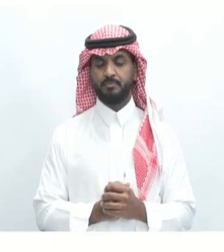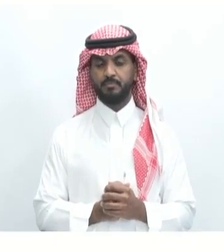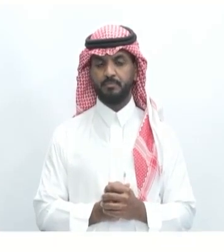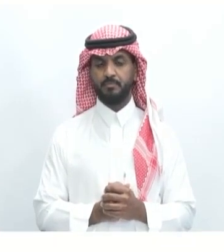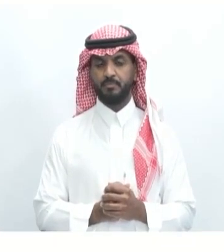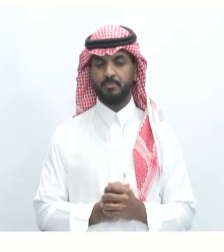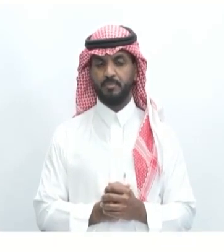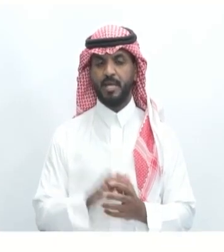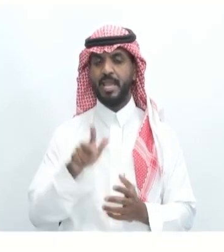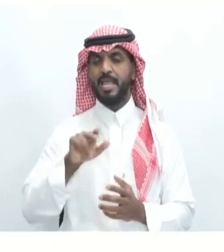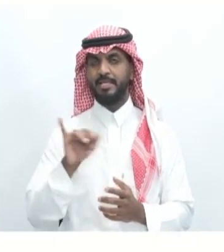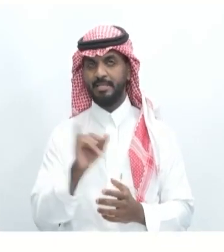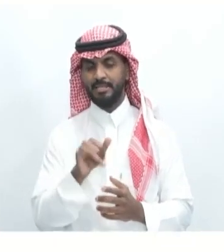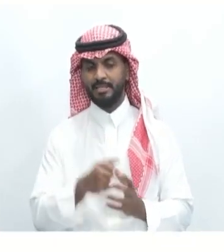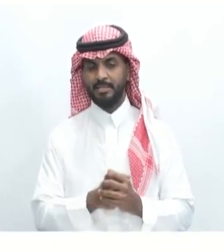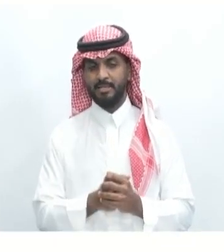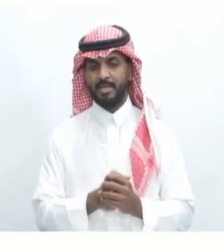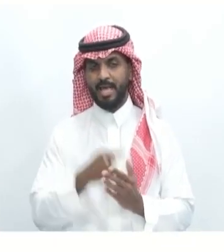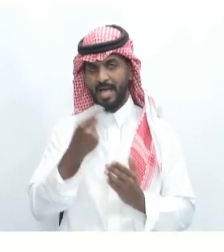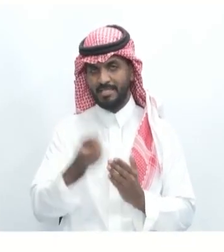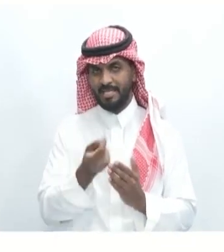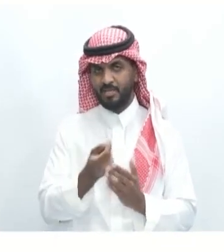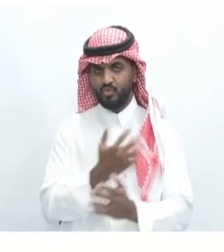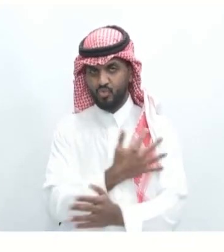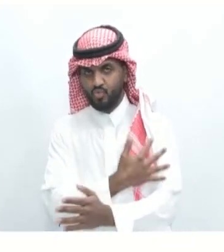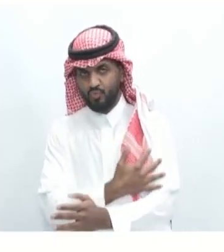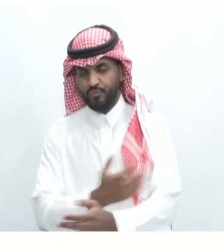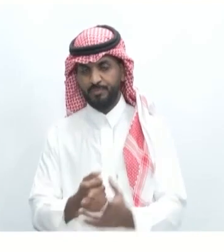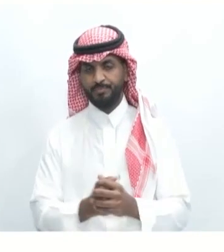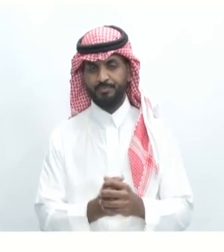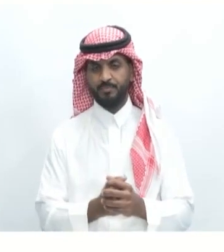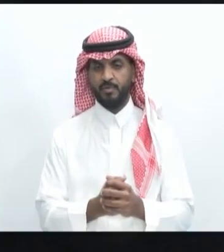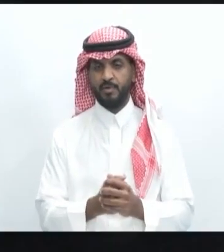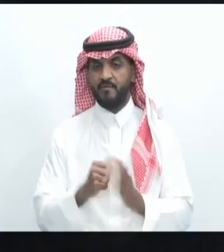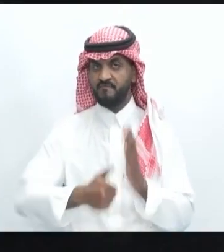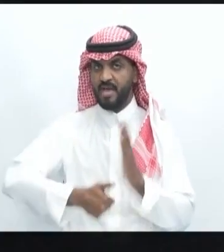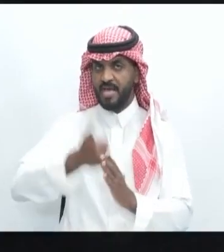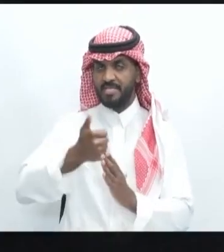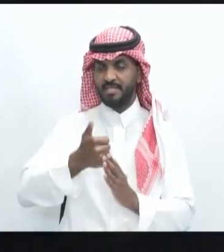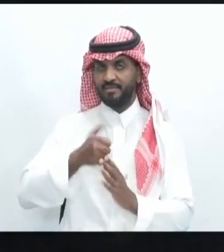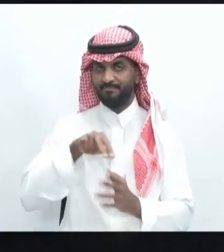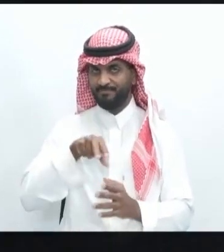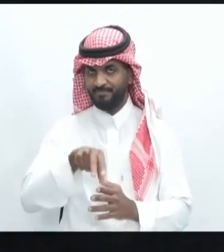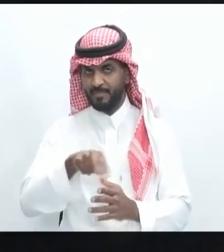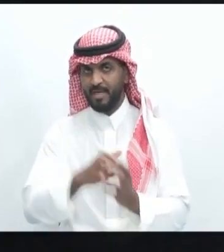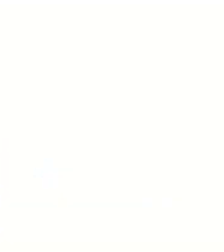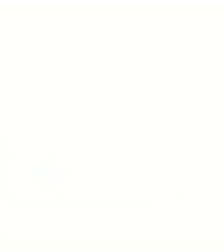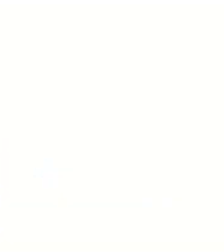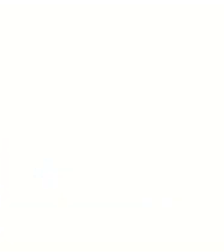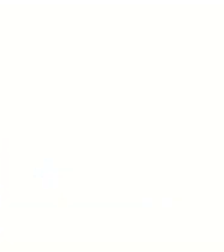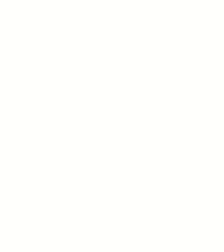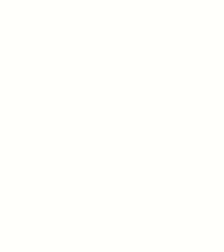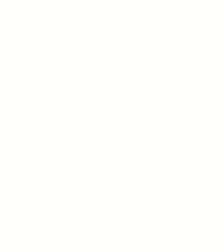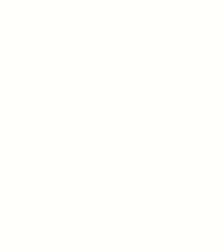هن اللاتي غزلنا الصوف فازت الطالبتان